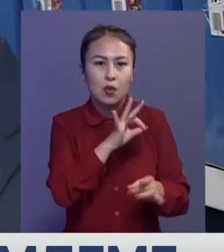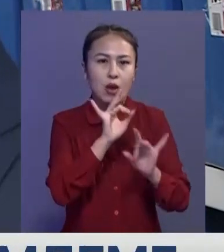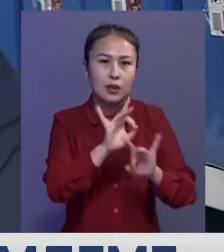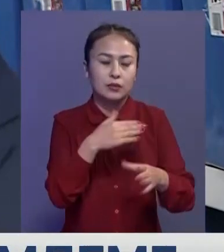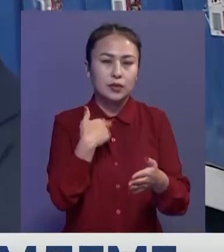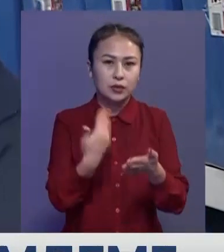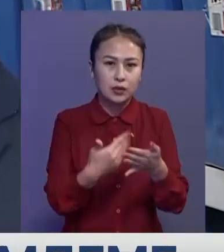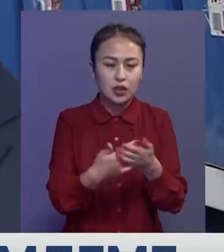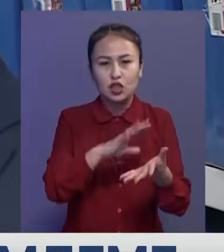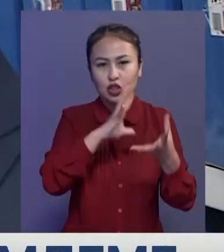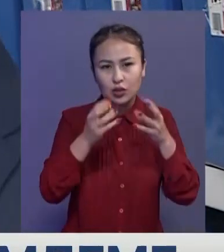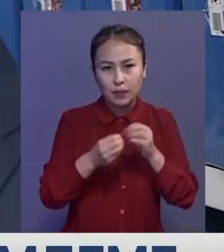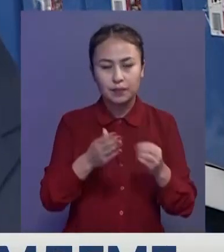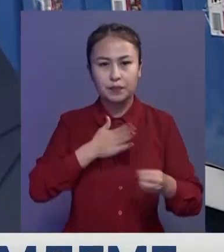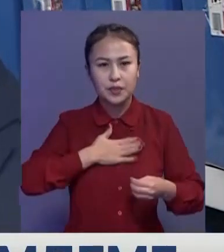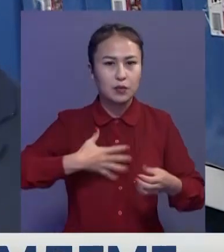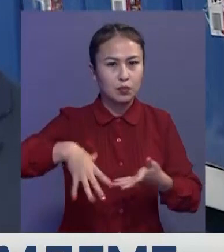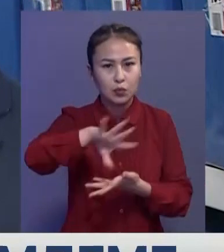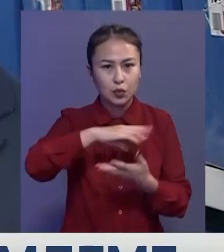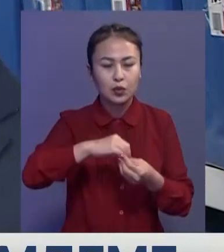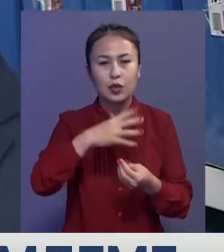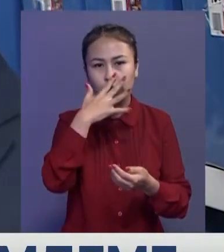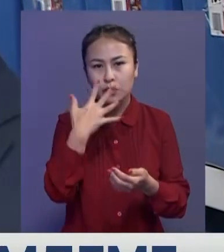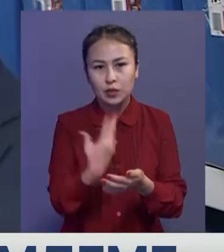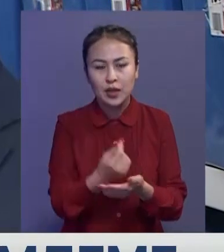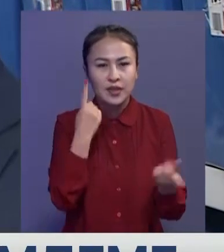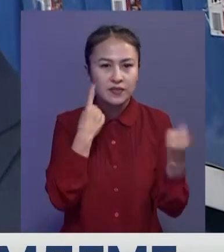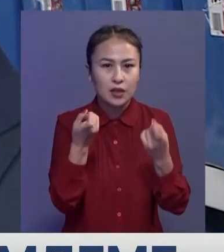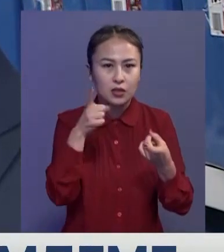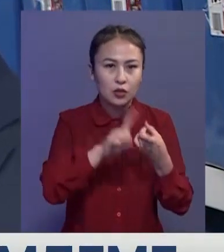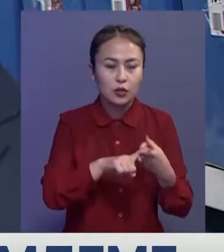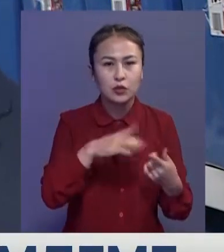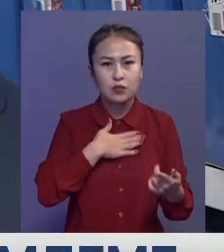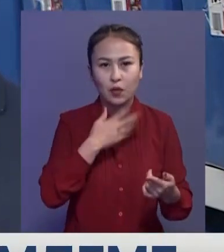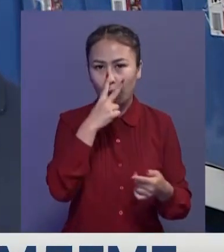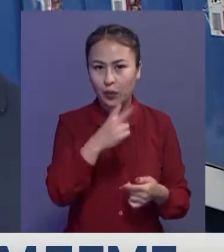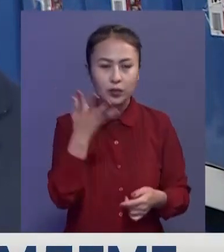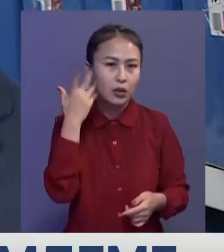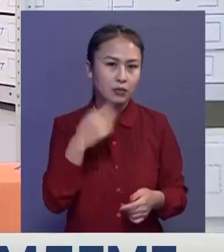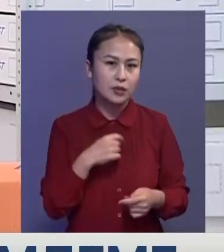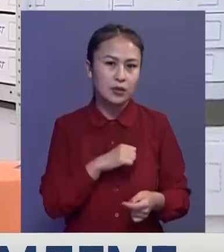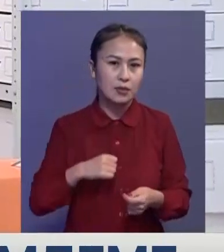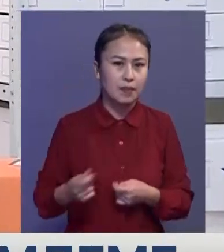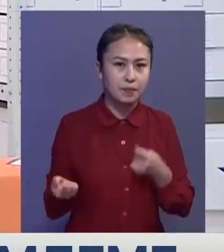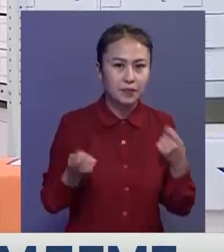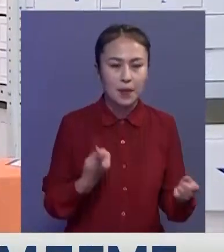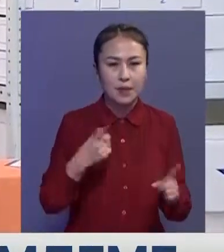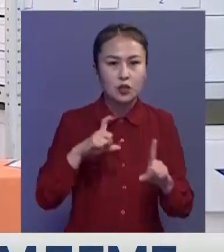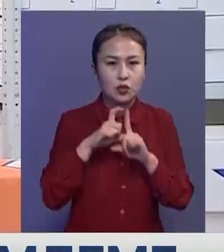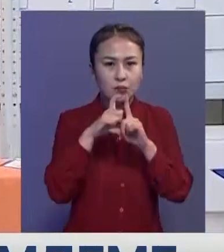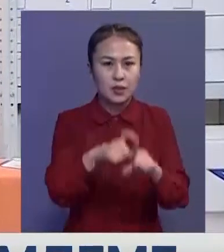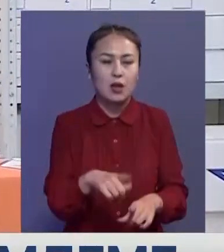деген, жалпы біз бүкіл өзіміздің инфраструктурамызды өзіміз көлігімізбен өзіміз жеткіземіз. Бір сөзбен